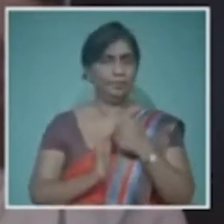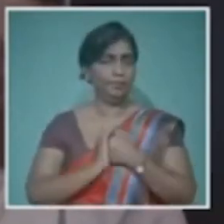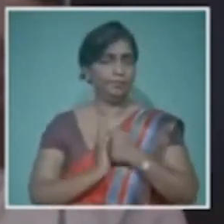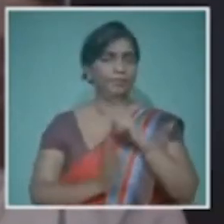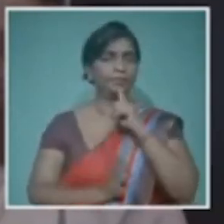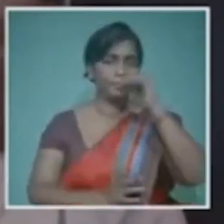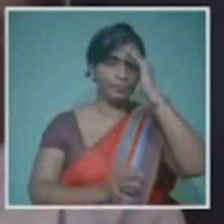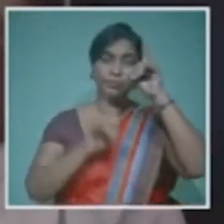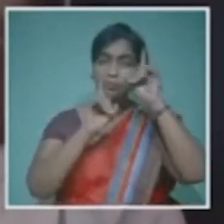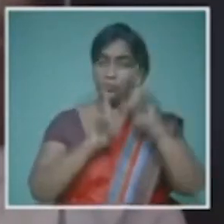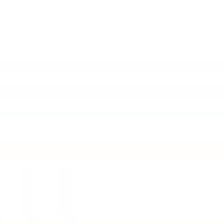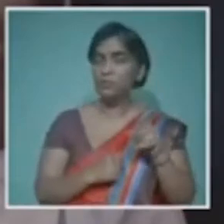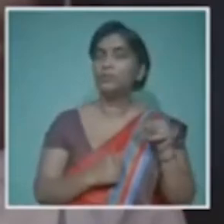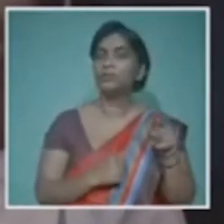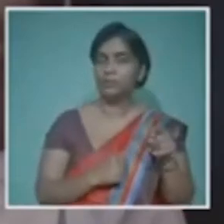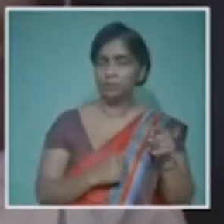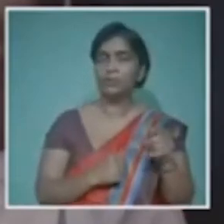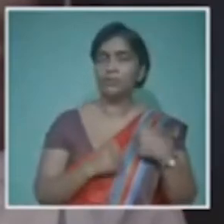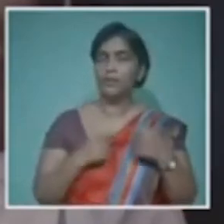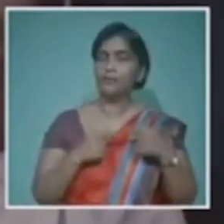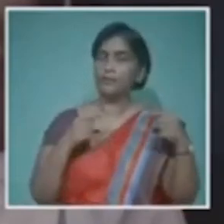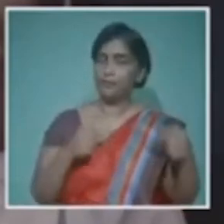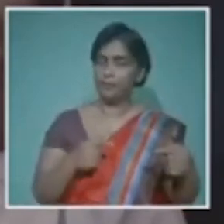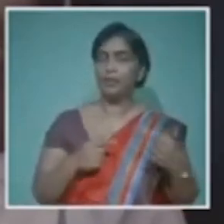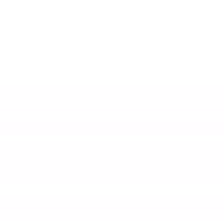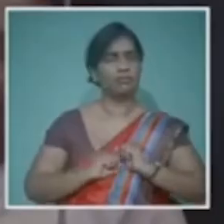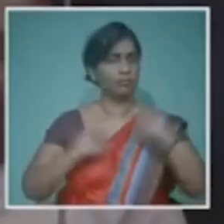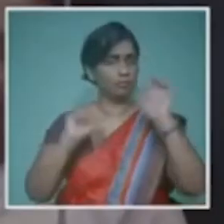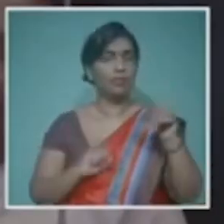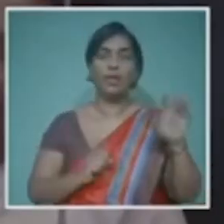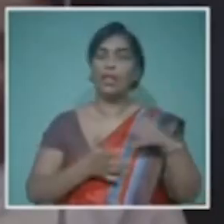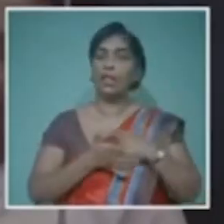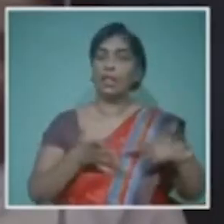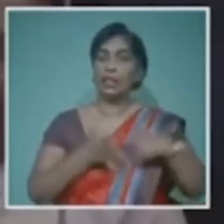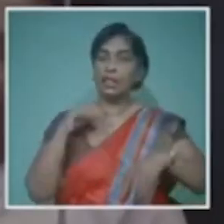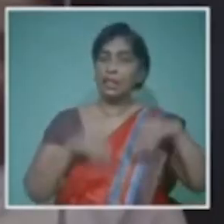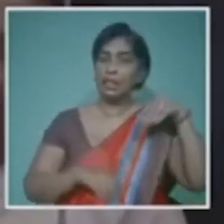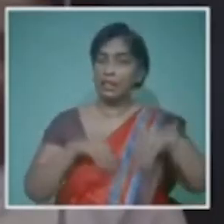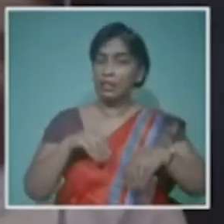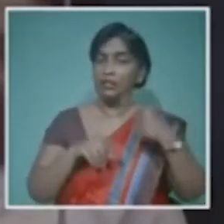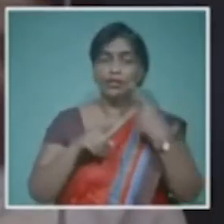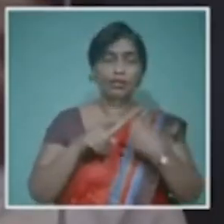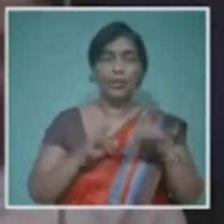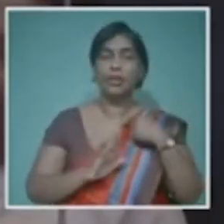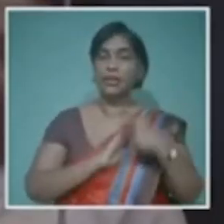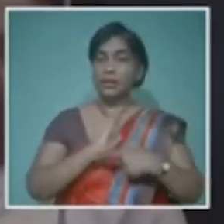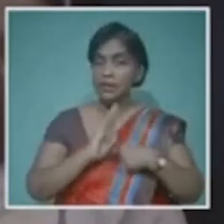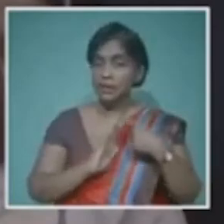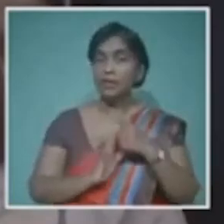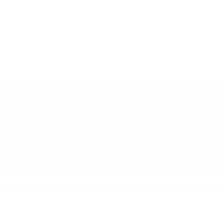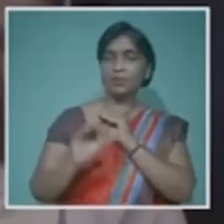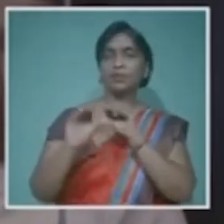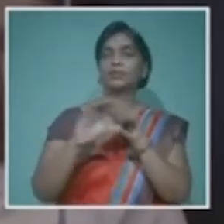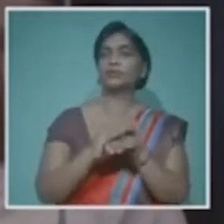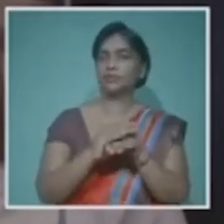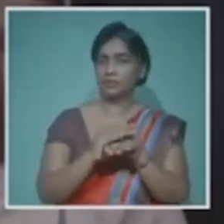කතානායකතුමනි ඒ විදිහේ උත්සාහයක් දරුවොත් ඒකට විරුද්ධව අපි නැගී සිටිනවා දේශපාලන තලයේ පමණක් නෙමෙයි ශ්‍රී ලංකා අධිකරණයේ